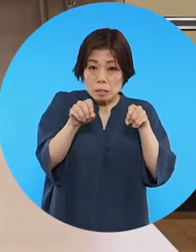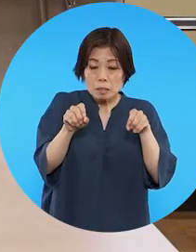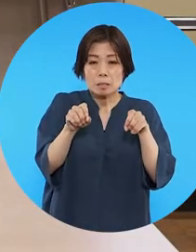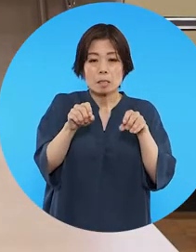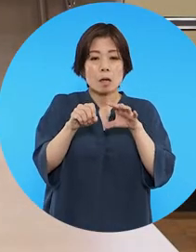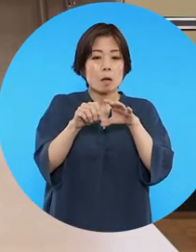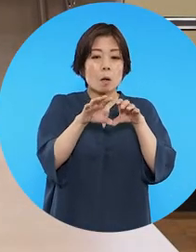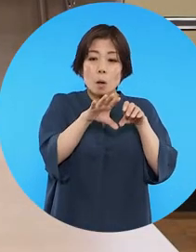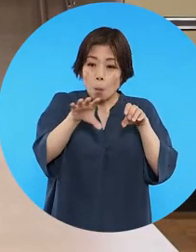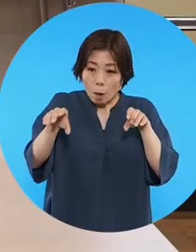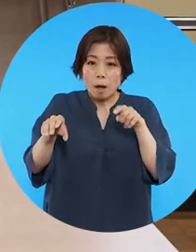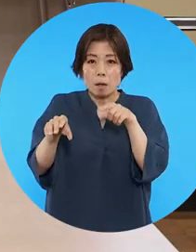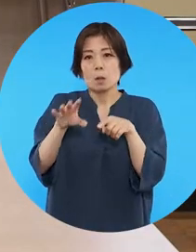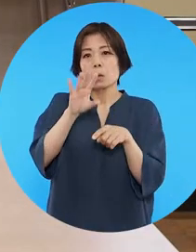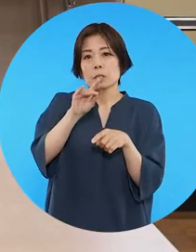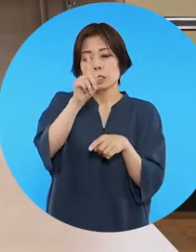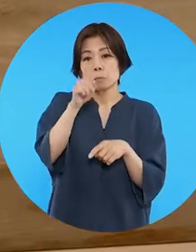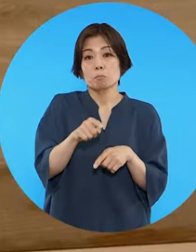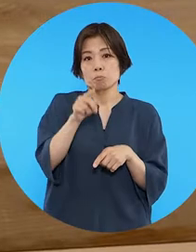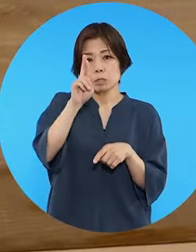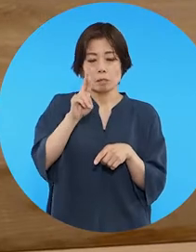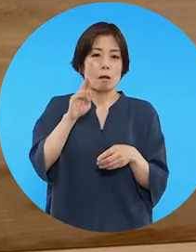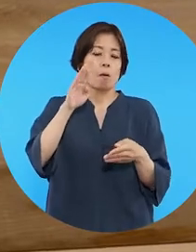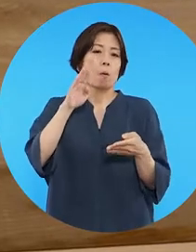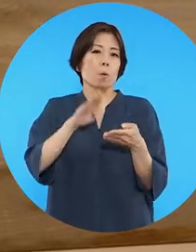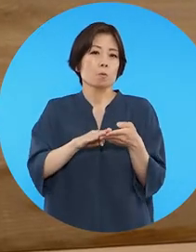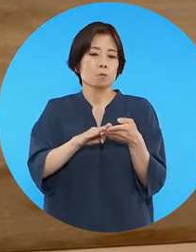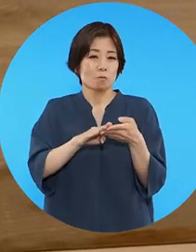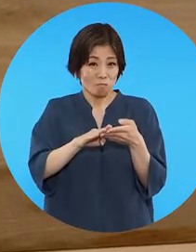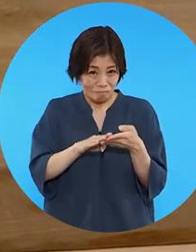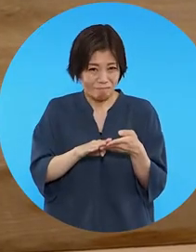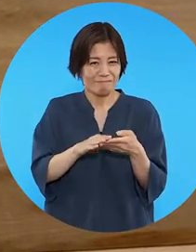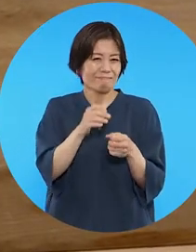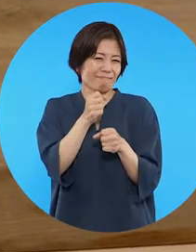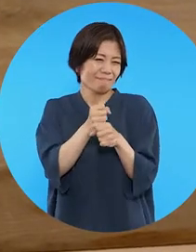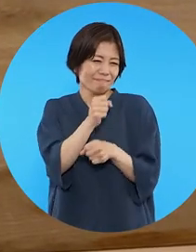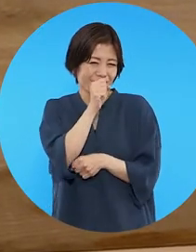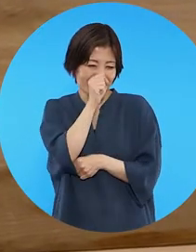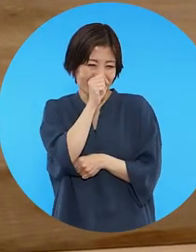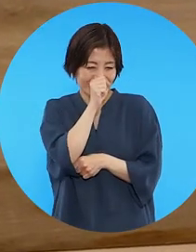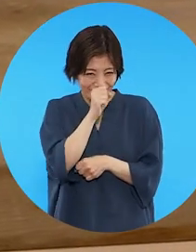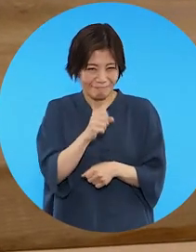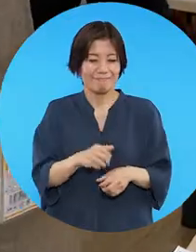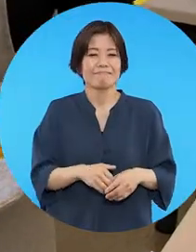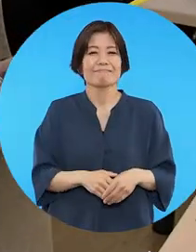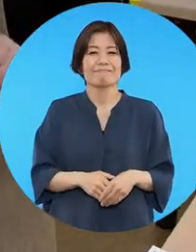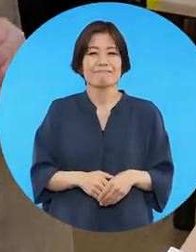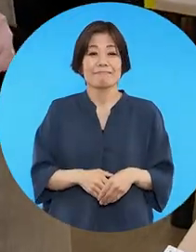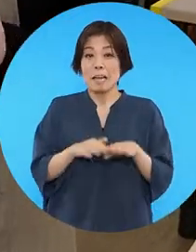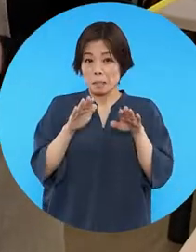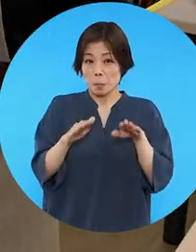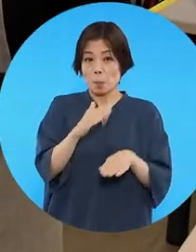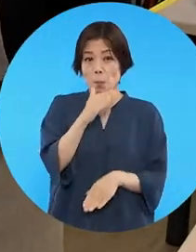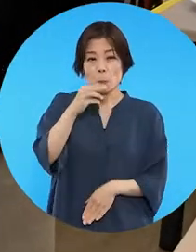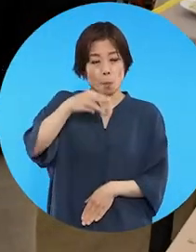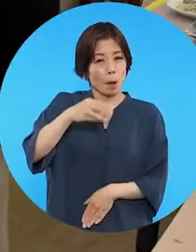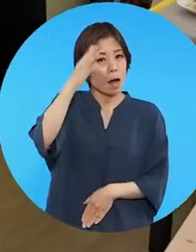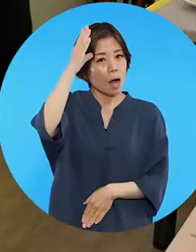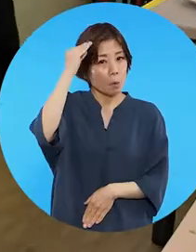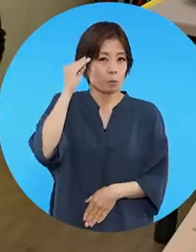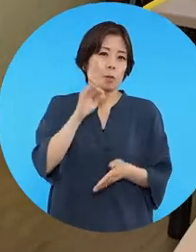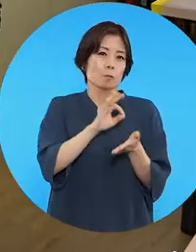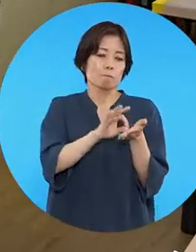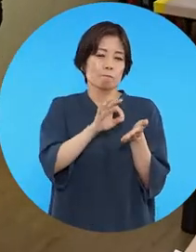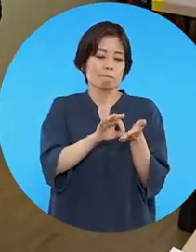もやっぱりきんぴら合いますのでね、困ったなと思ったらきんぴら作られるといいと思います。今日はごま油を使います